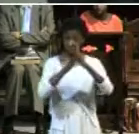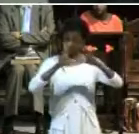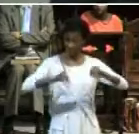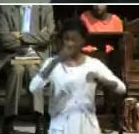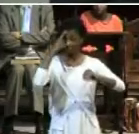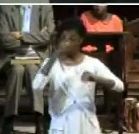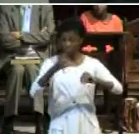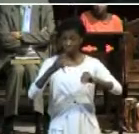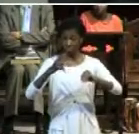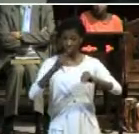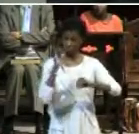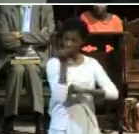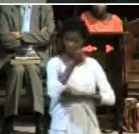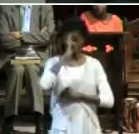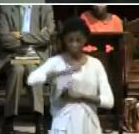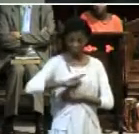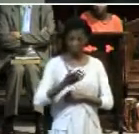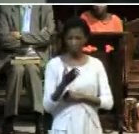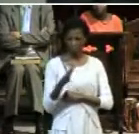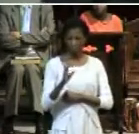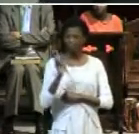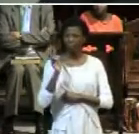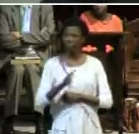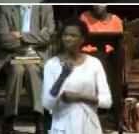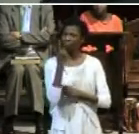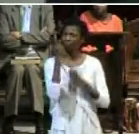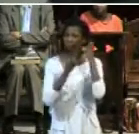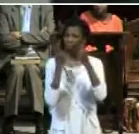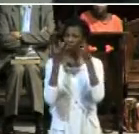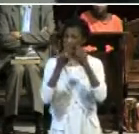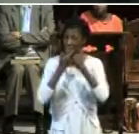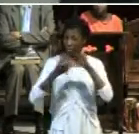vraie question de liberté religieuse.